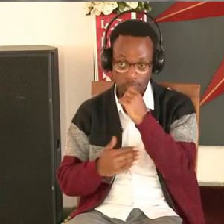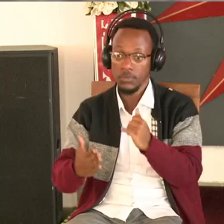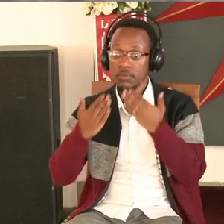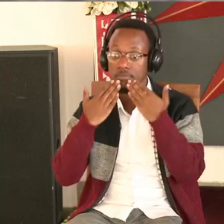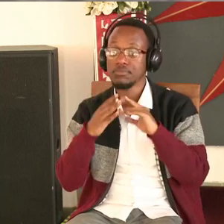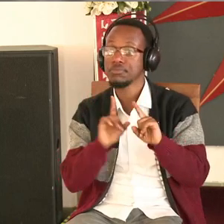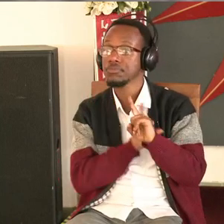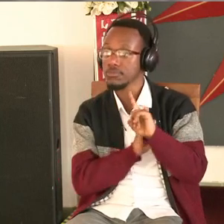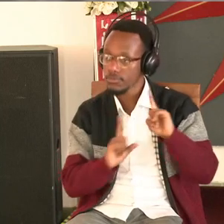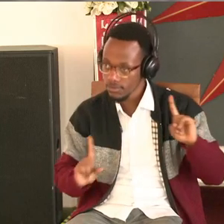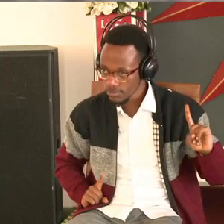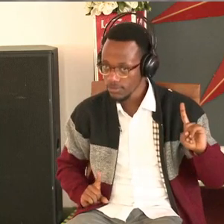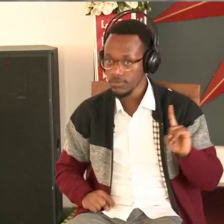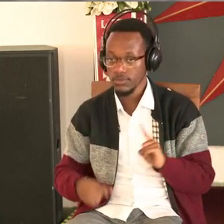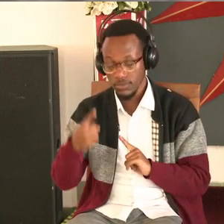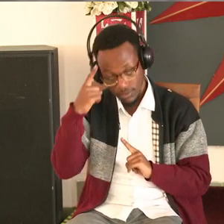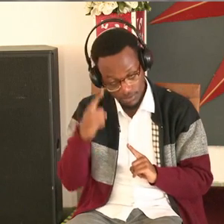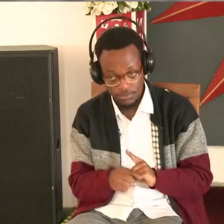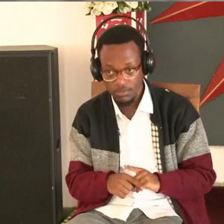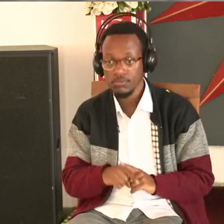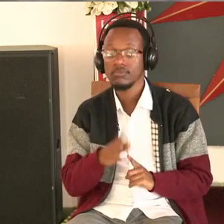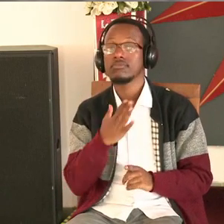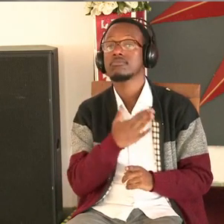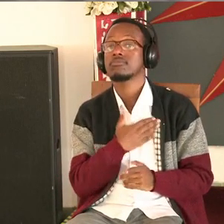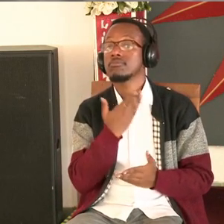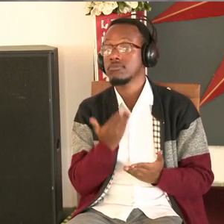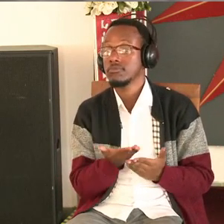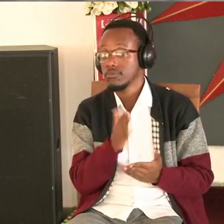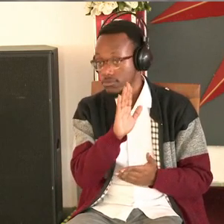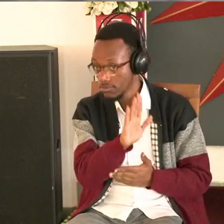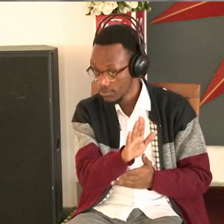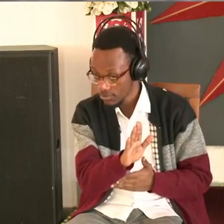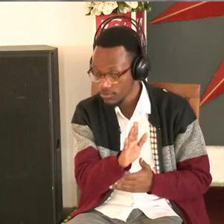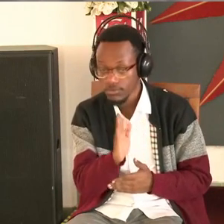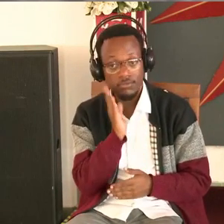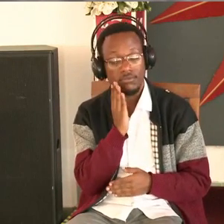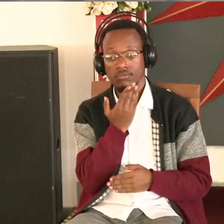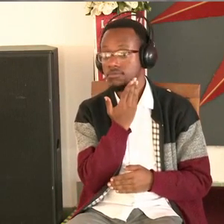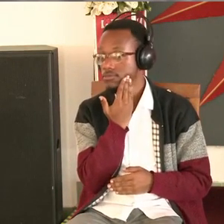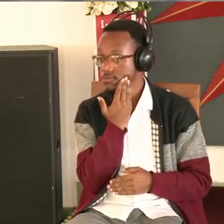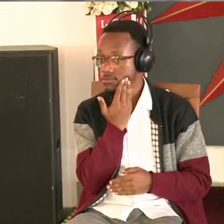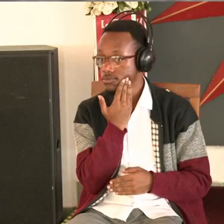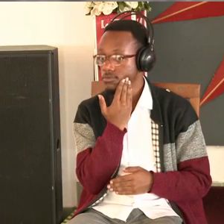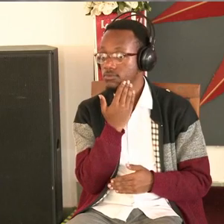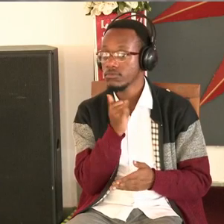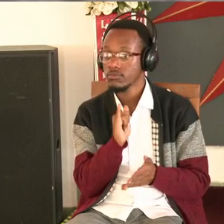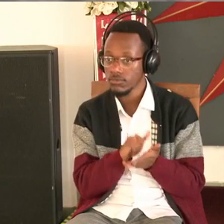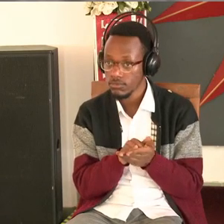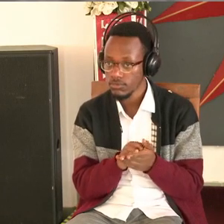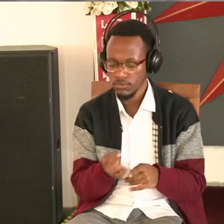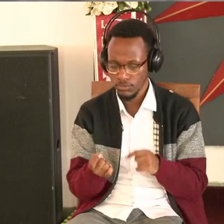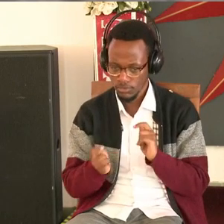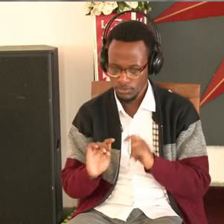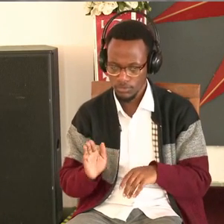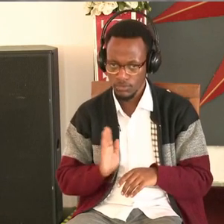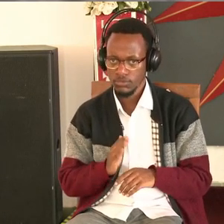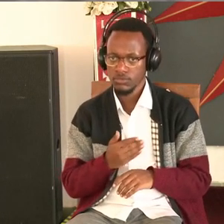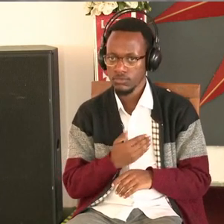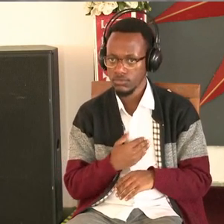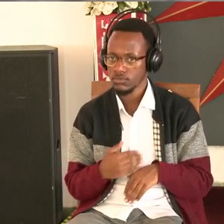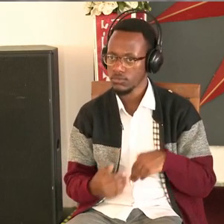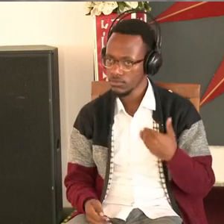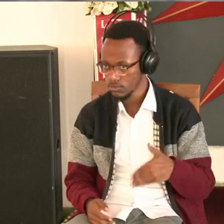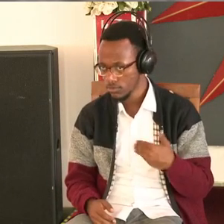Turashimira umwami pour la bonté. Ubwo kugira neza kwe n'ubuntu bwe. Qui ne cesse de nous accorder. Ata